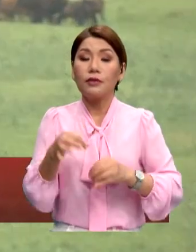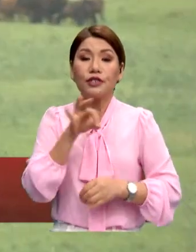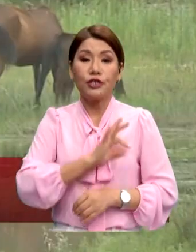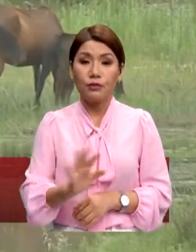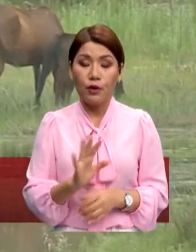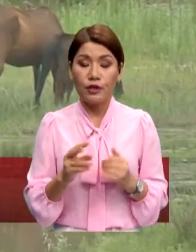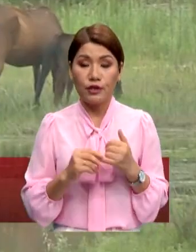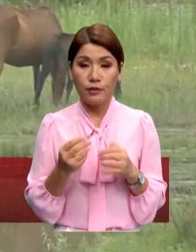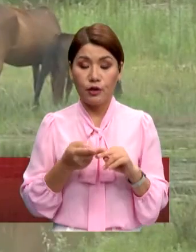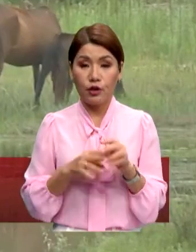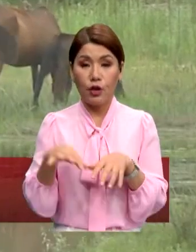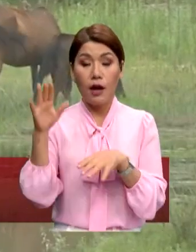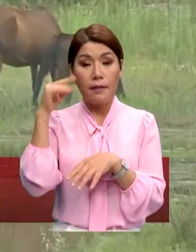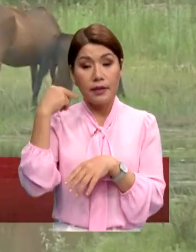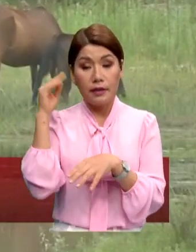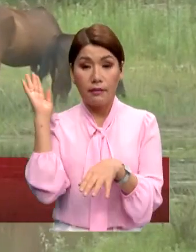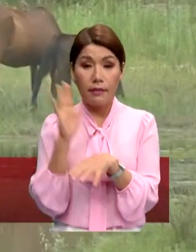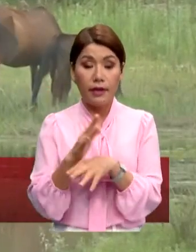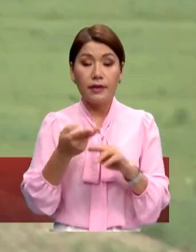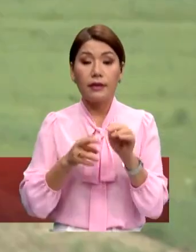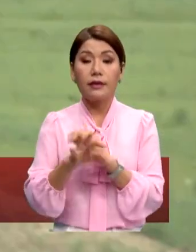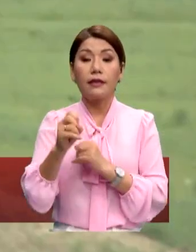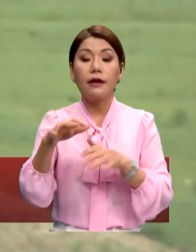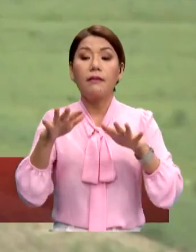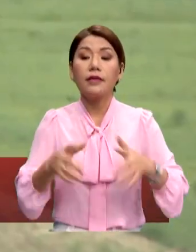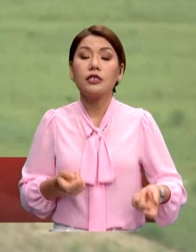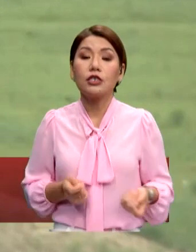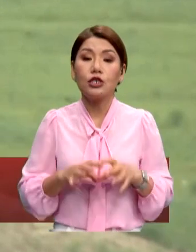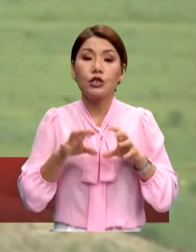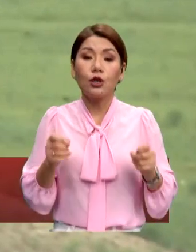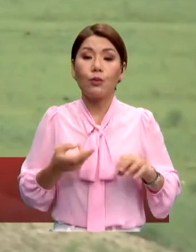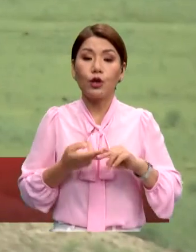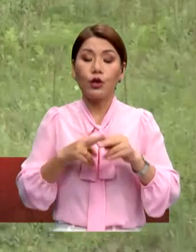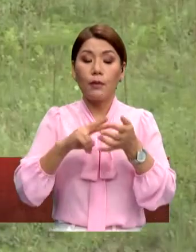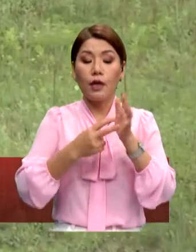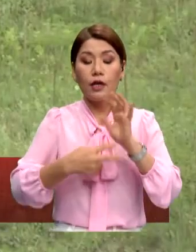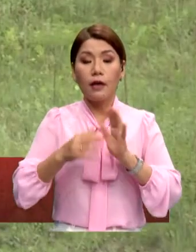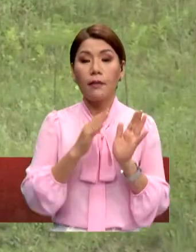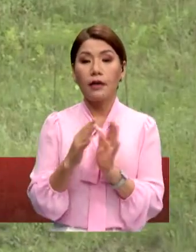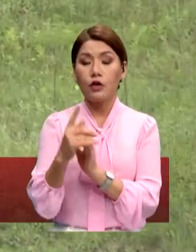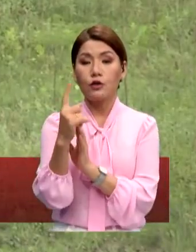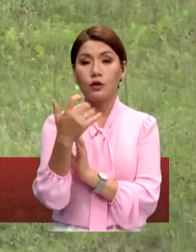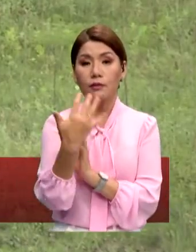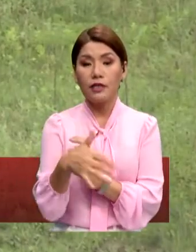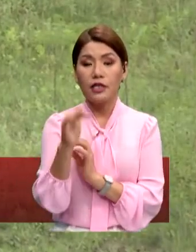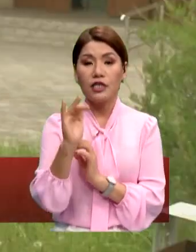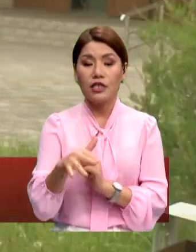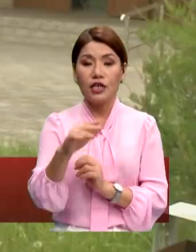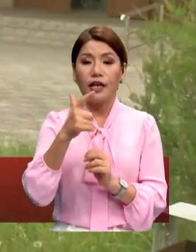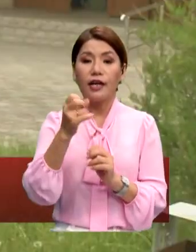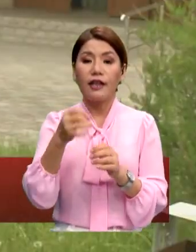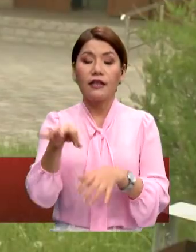неиспользуемые земли. После послания президента местные власти настроены решительно. Они планируют вернуть порядка 150 тысяч